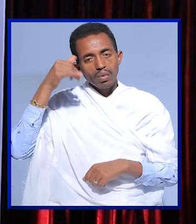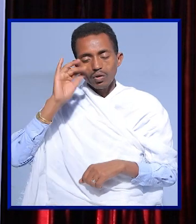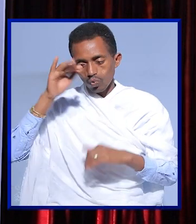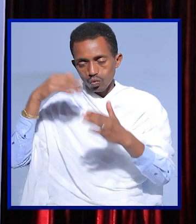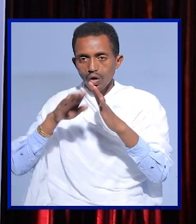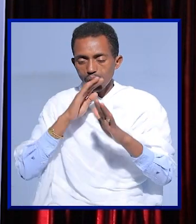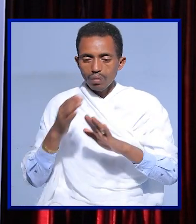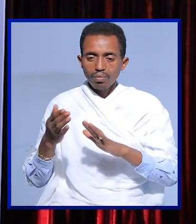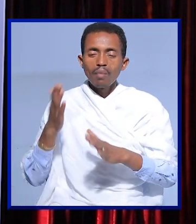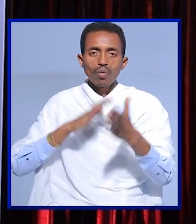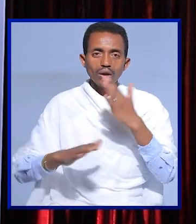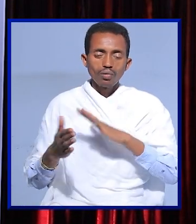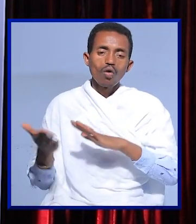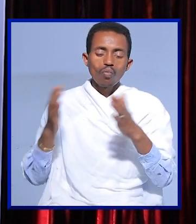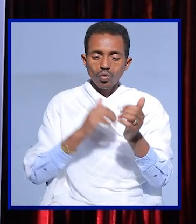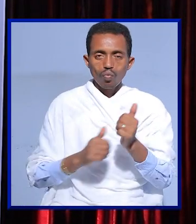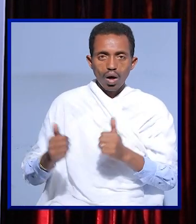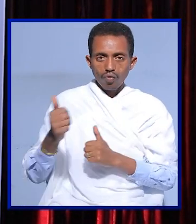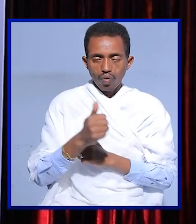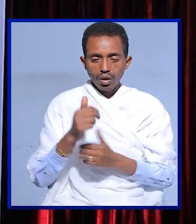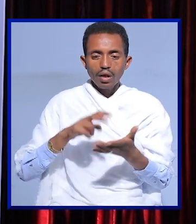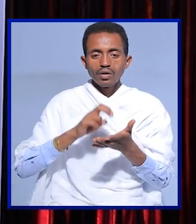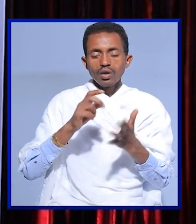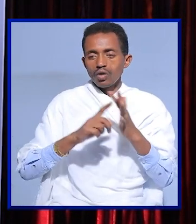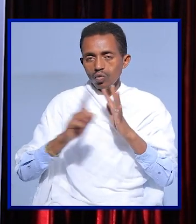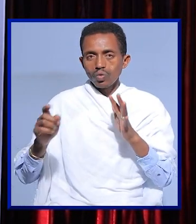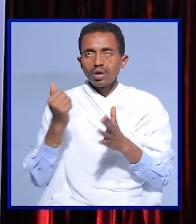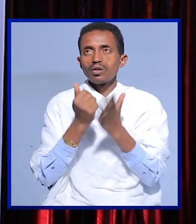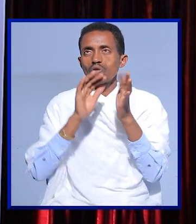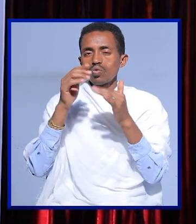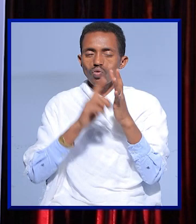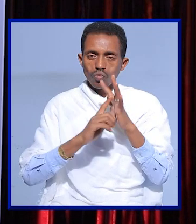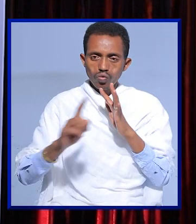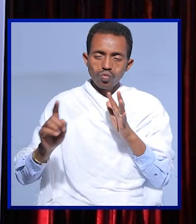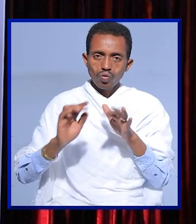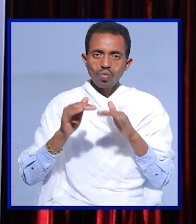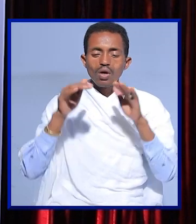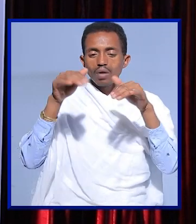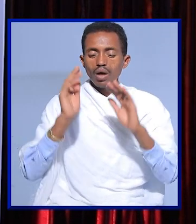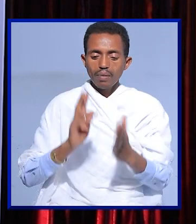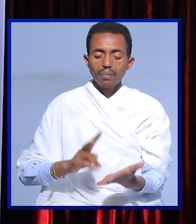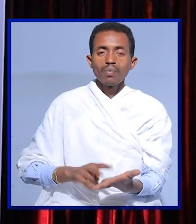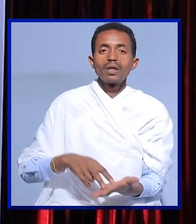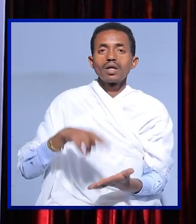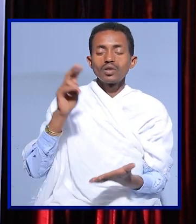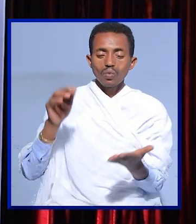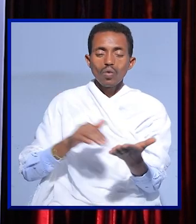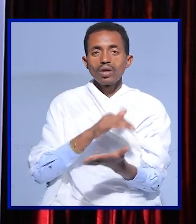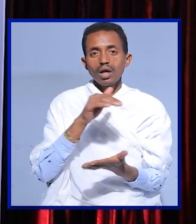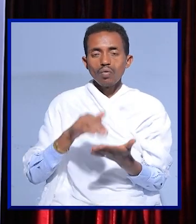አልፎ ስደቱም አልፎ ስቅላቱም አልፎ ከመቃብርም ተነስቶ